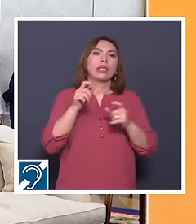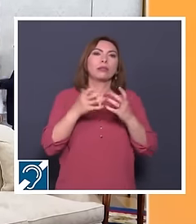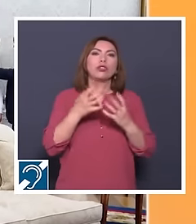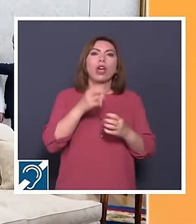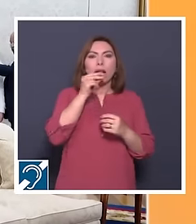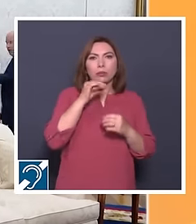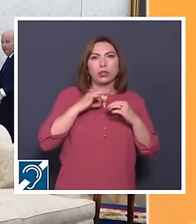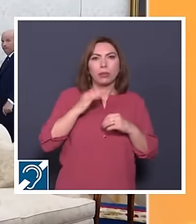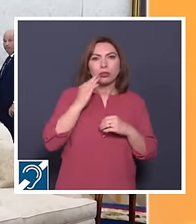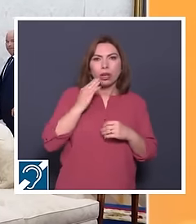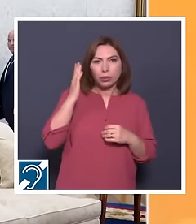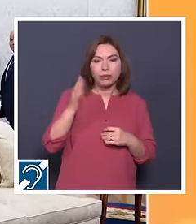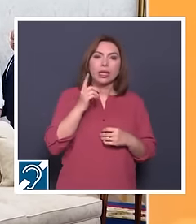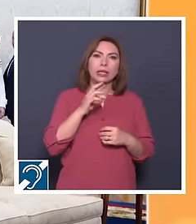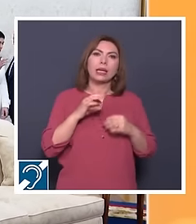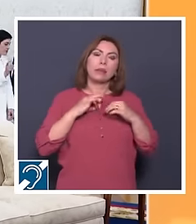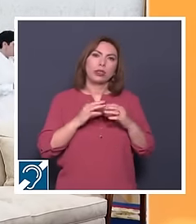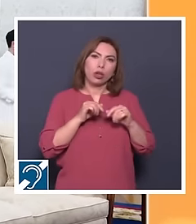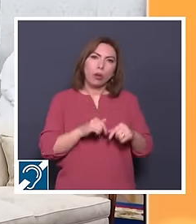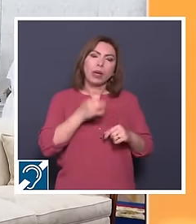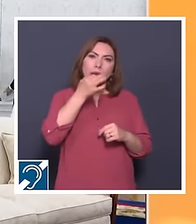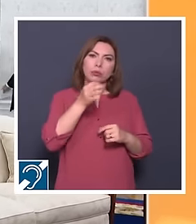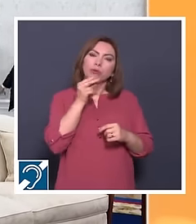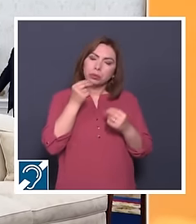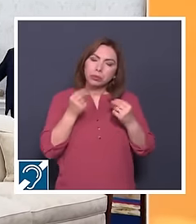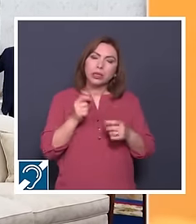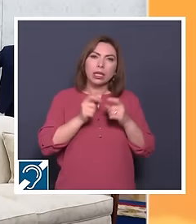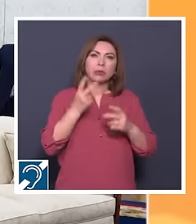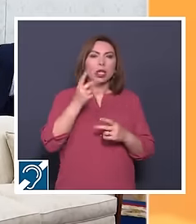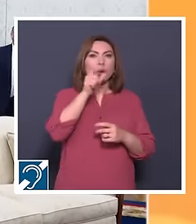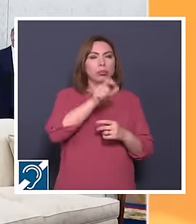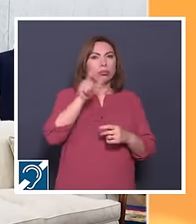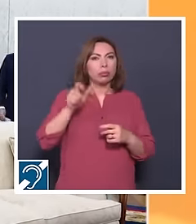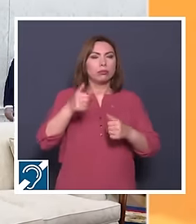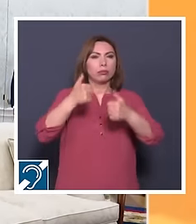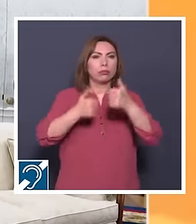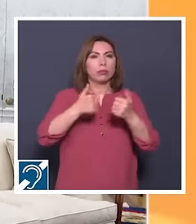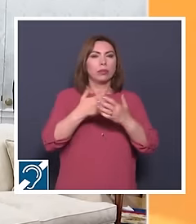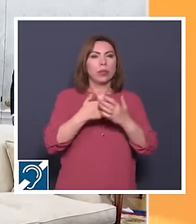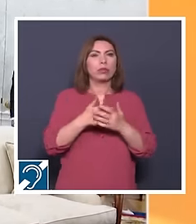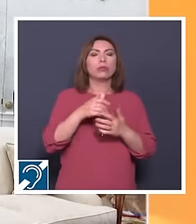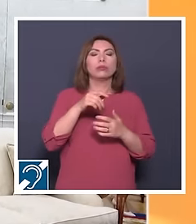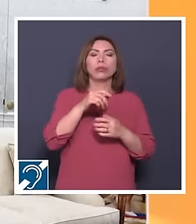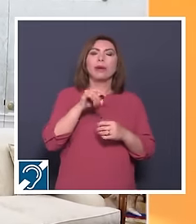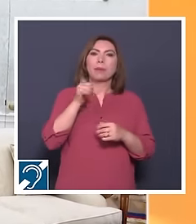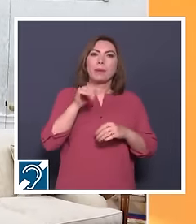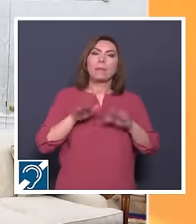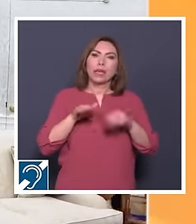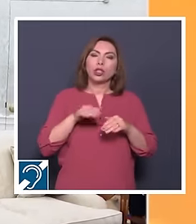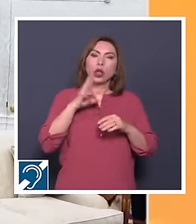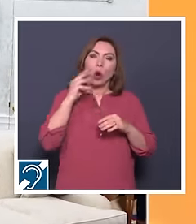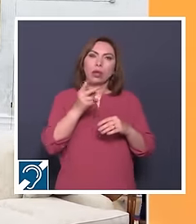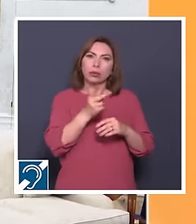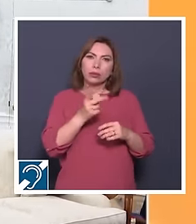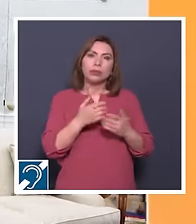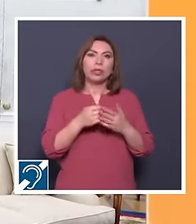Joe Biden, însă, spunea Klaus Iohannis, este foarte bine că vorbim despre două candidaturi, a sa și a premierului olandez Mark Rutte, asta pentru că se deschid noi